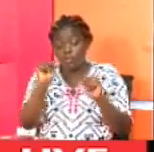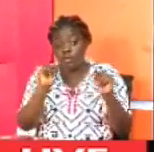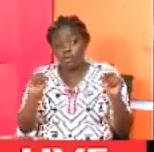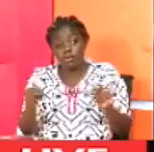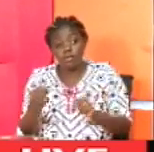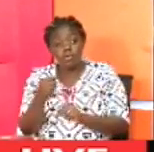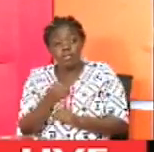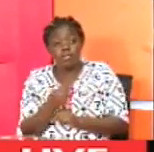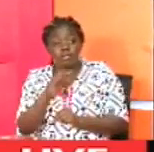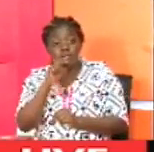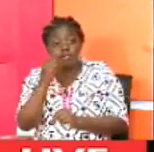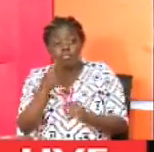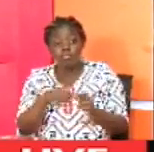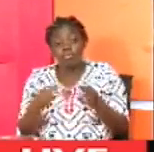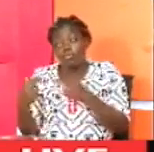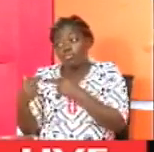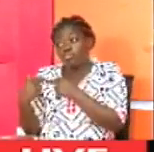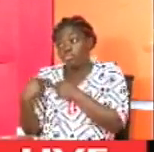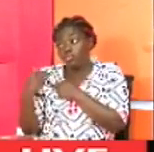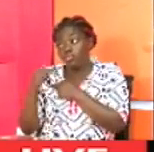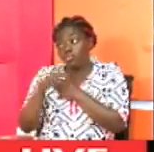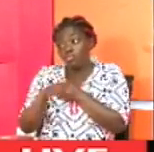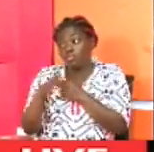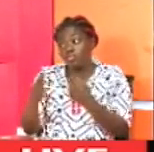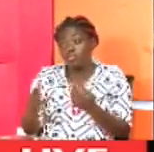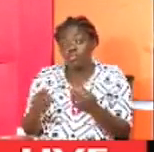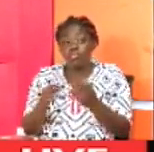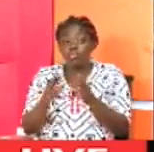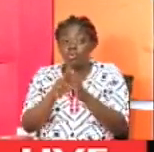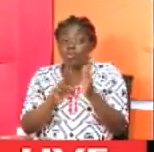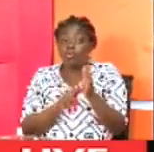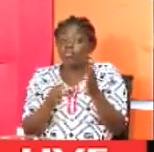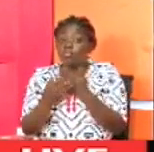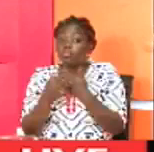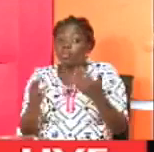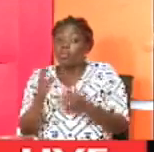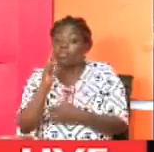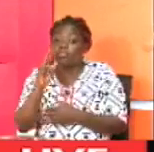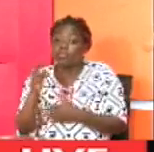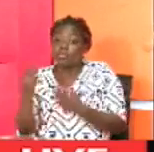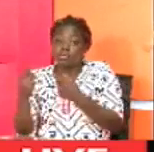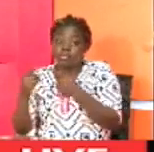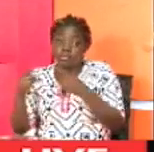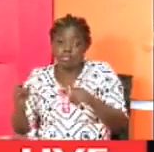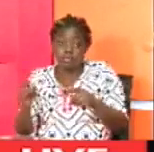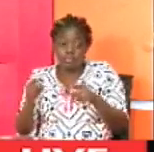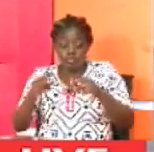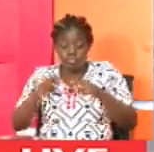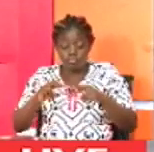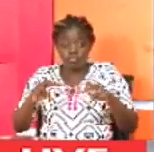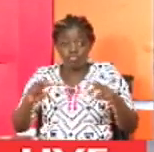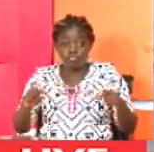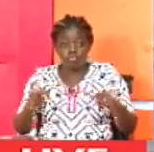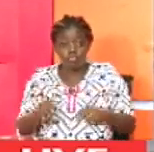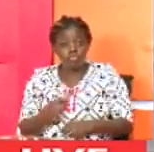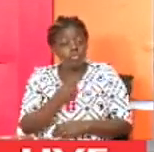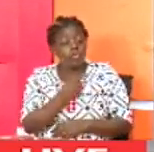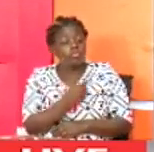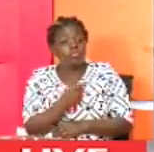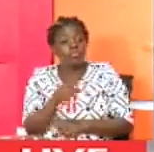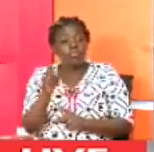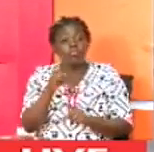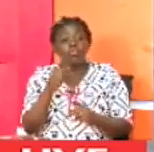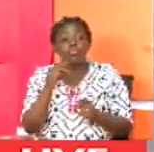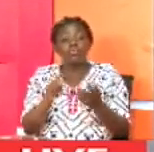bano abaanukudde nga ebuli obuvunaanyizibwa bwabwe okwekubira enduru gye bali, olwo bo ne batandika okukola ebikwekweto. Gwe abantu